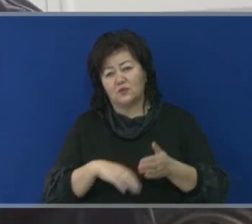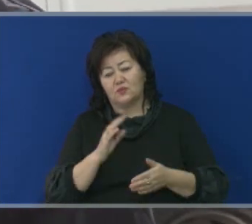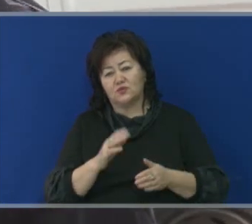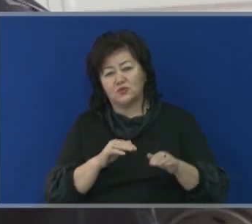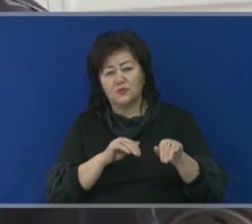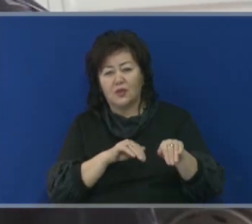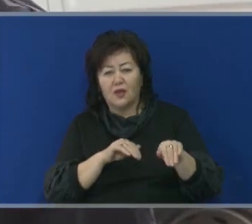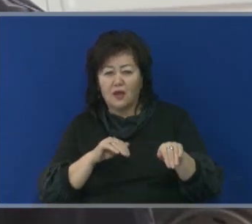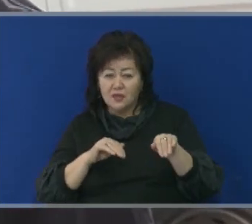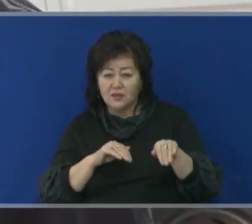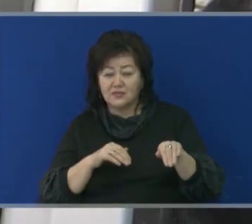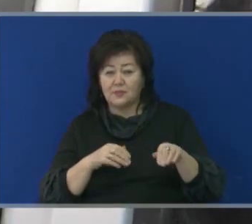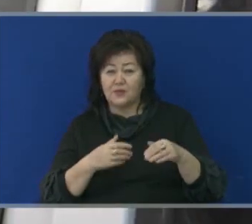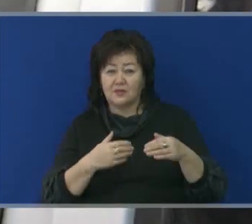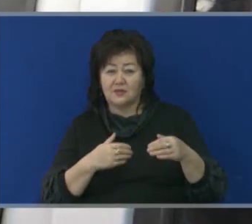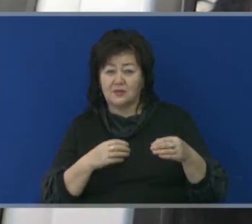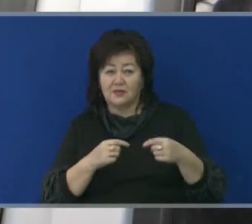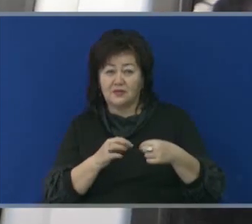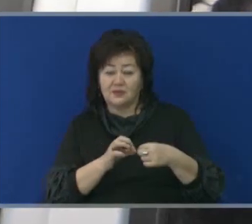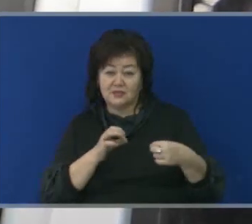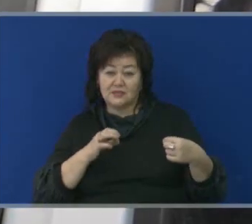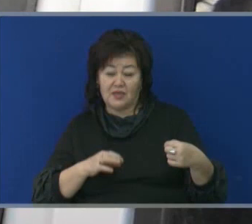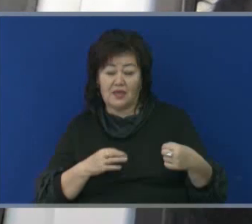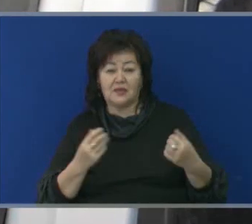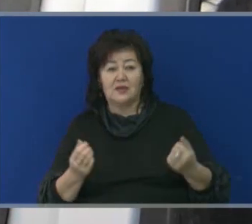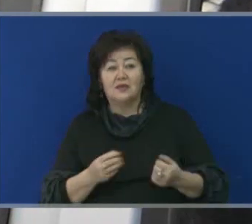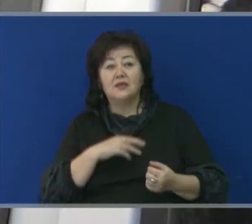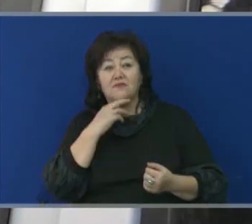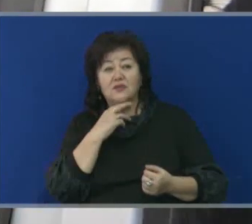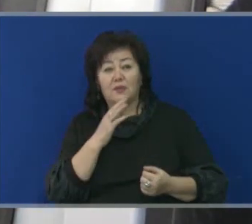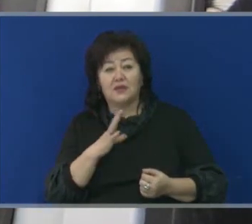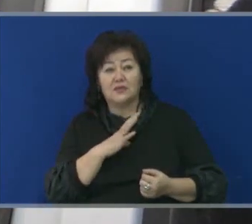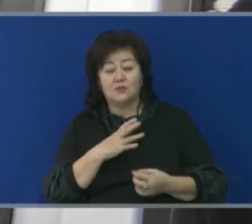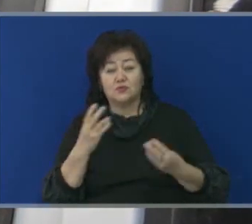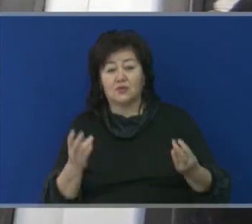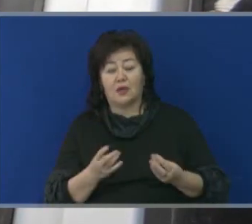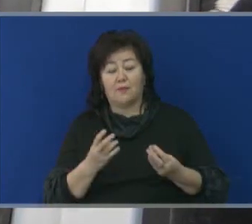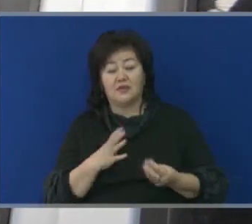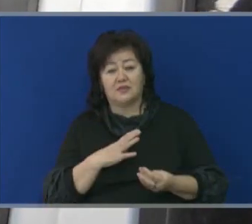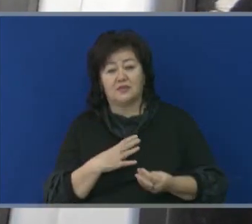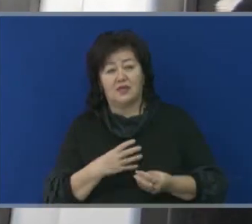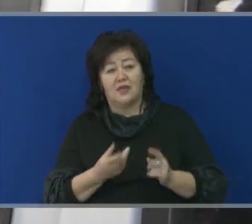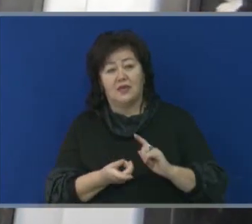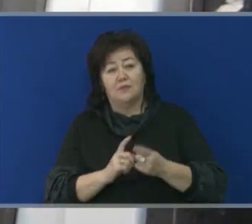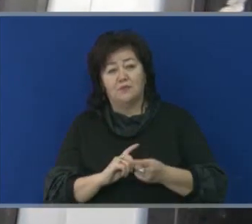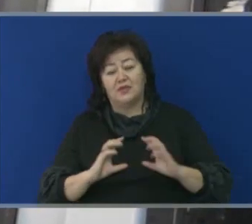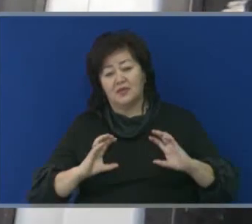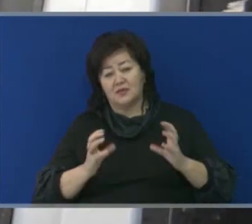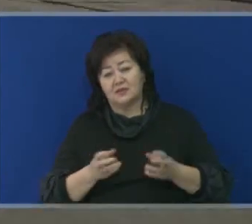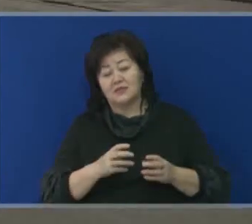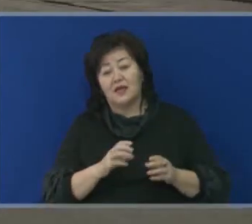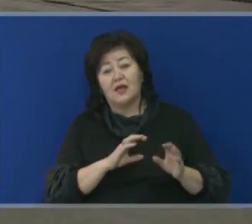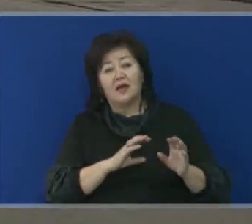дистанцию и скоростной режим. Это самое главное. Нужно беречь себя, быть осторожным, менять шины, следить за